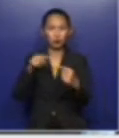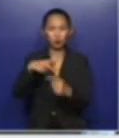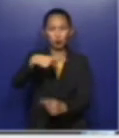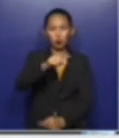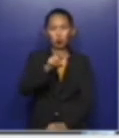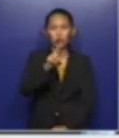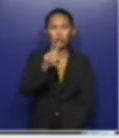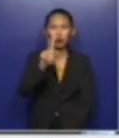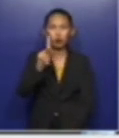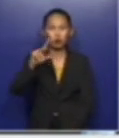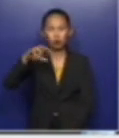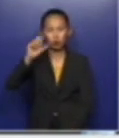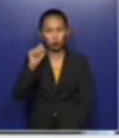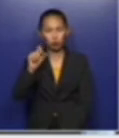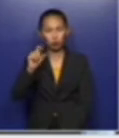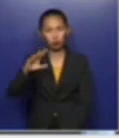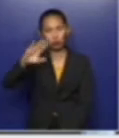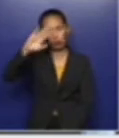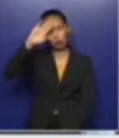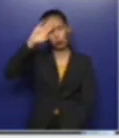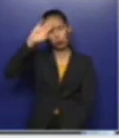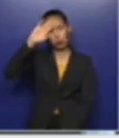นะครับป้องกันควบคุม